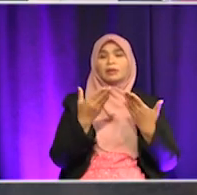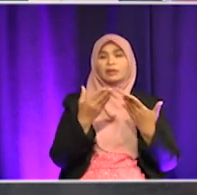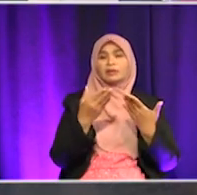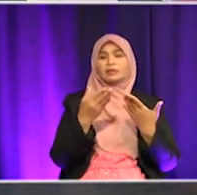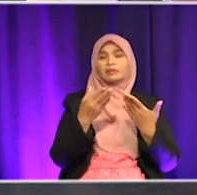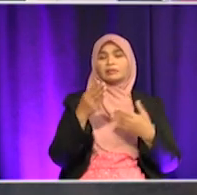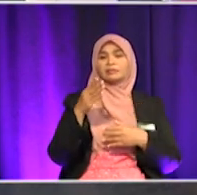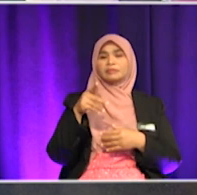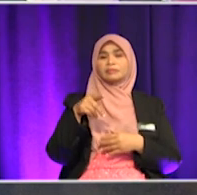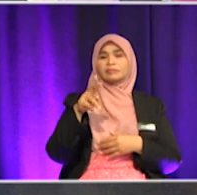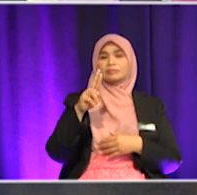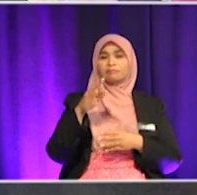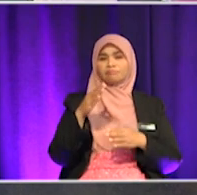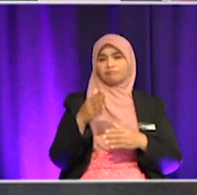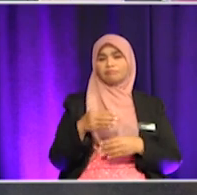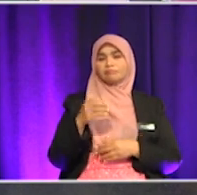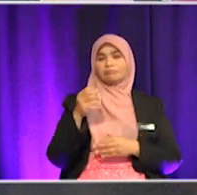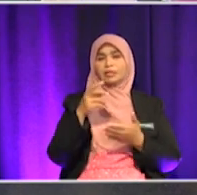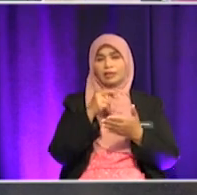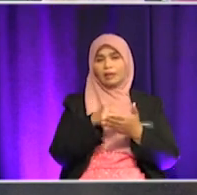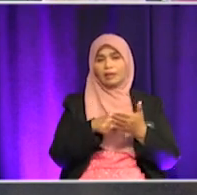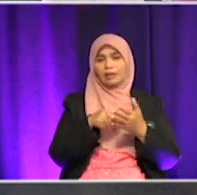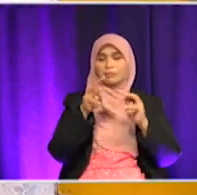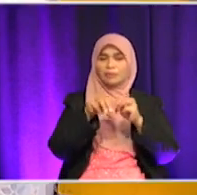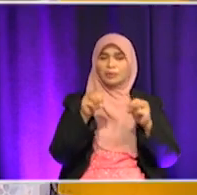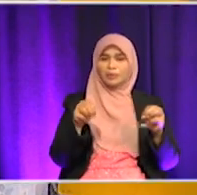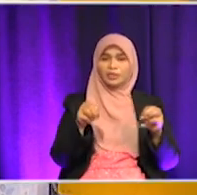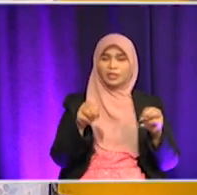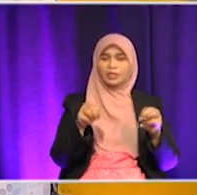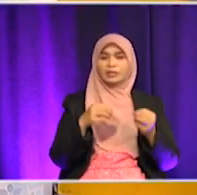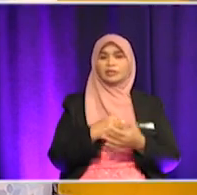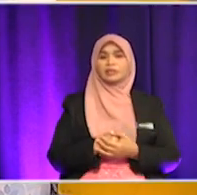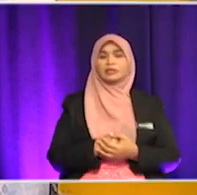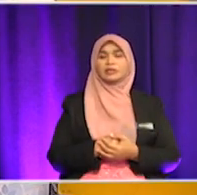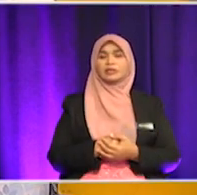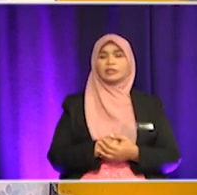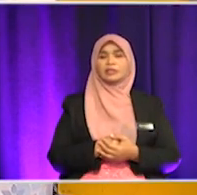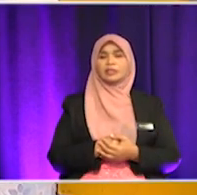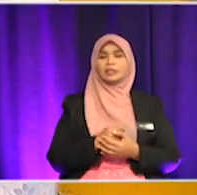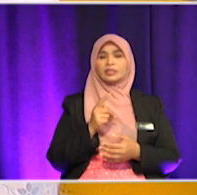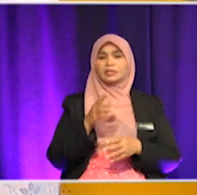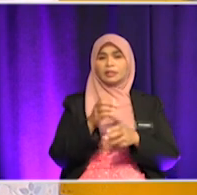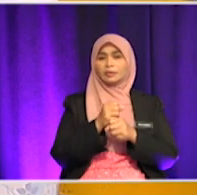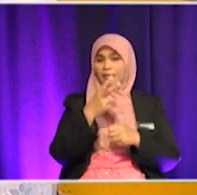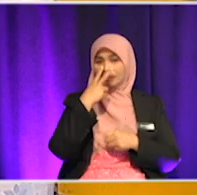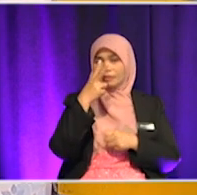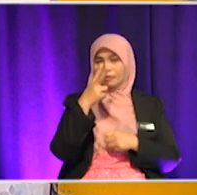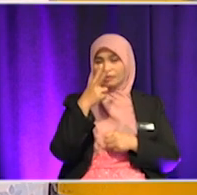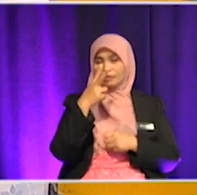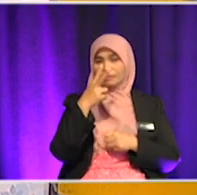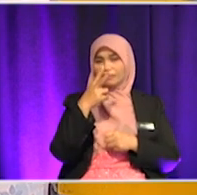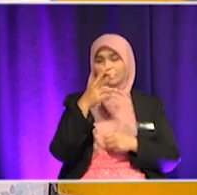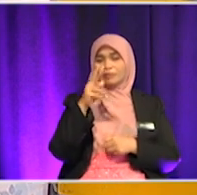hari ini, cemerlang atau bagaimana? Silakan cikgu. Okey, sekarang ni penilaian yang saya nak buat, dapat tengok di papan ganjaran tu. Okey,